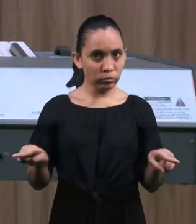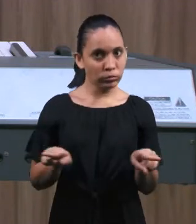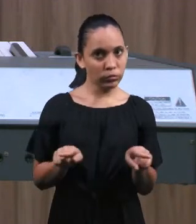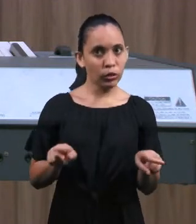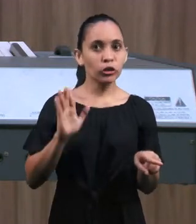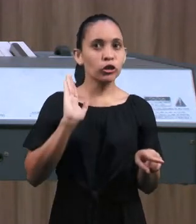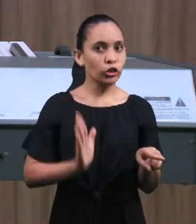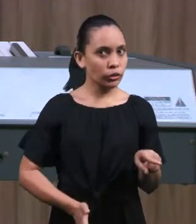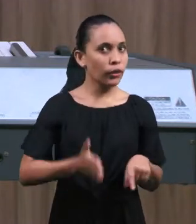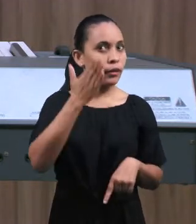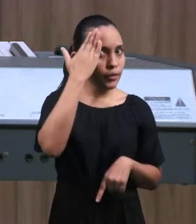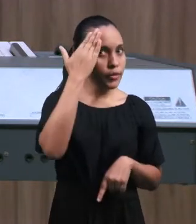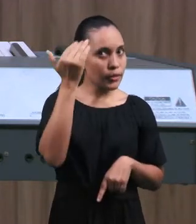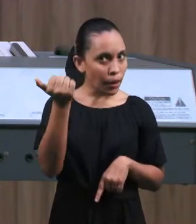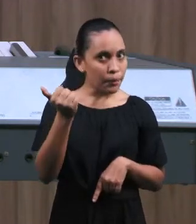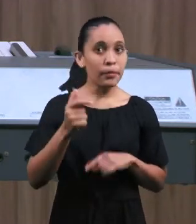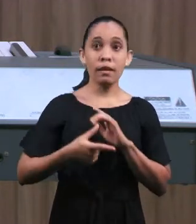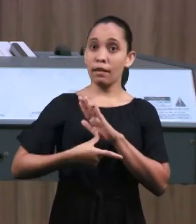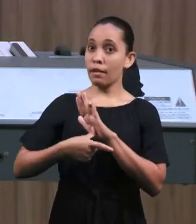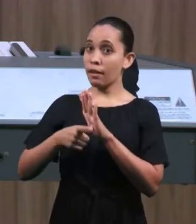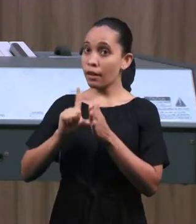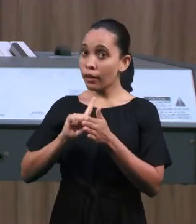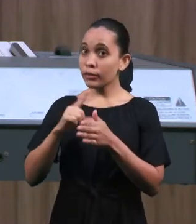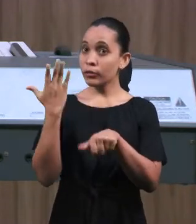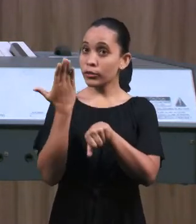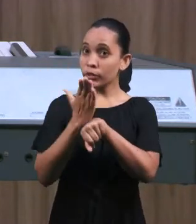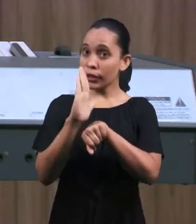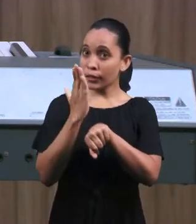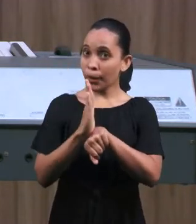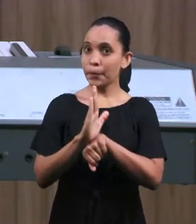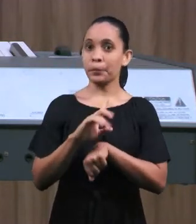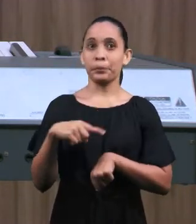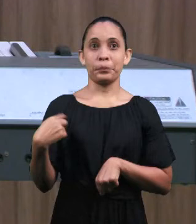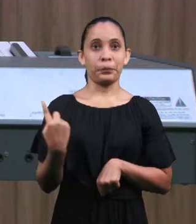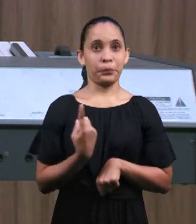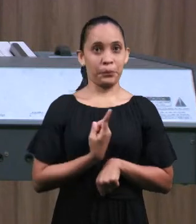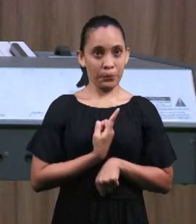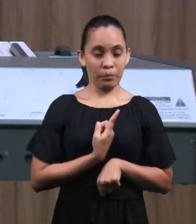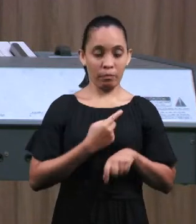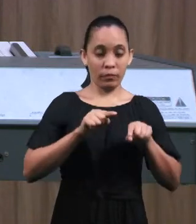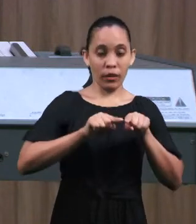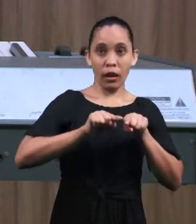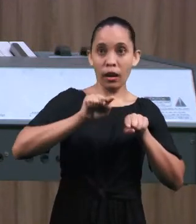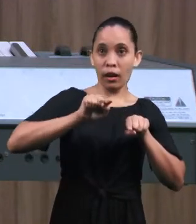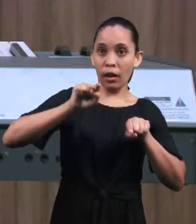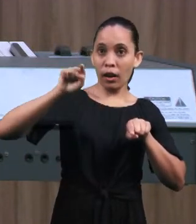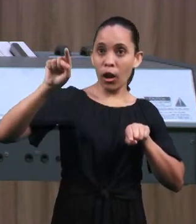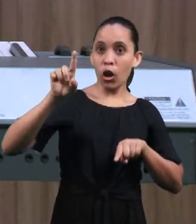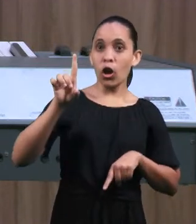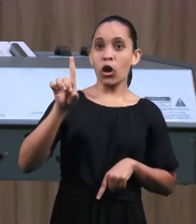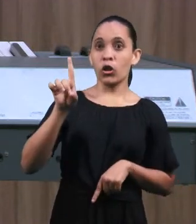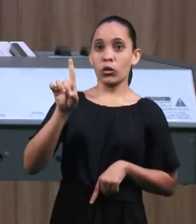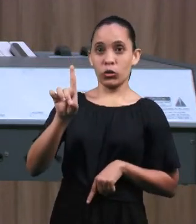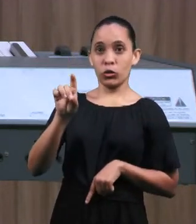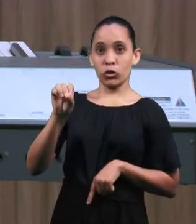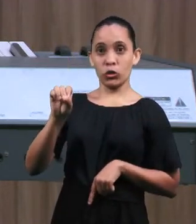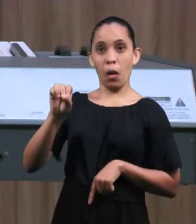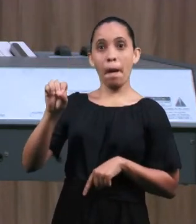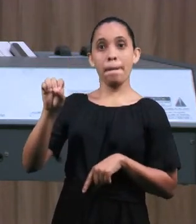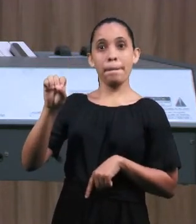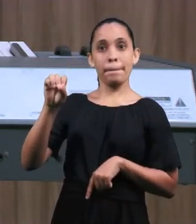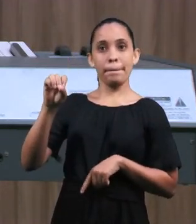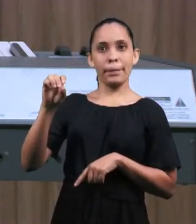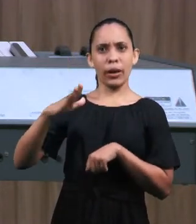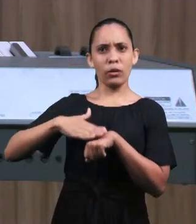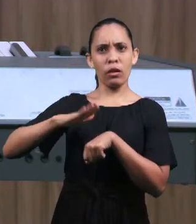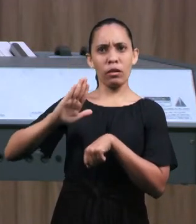déjà appris. Mais avant de commencer à entraîner, nous allons faire la gamme de Do majeur, parce que nous sommes en train d'apprendre une louange dans la gamme de